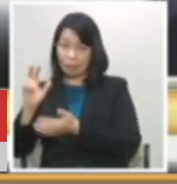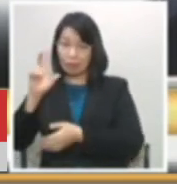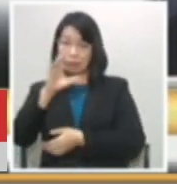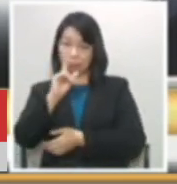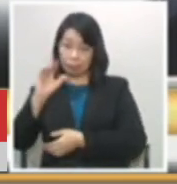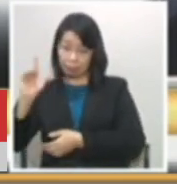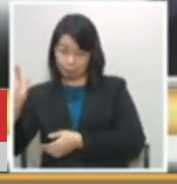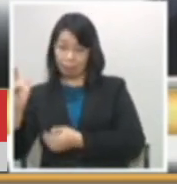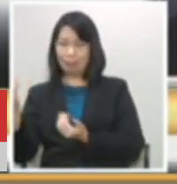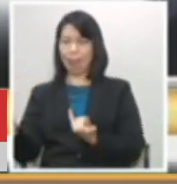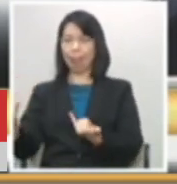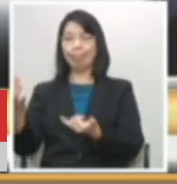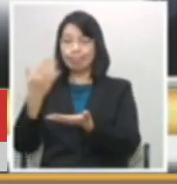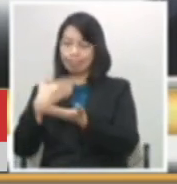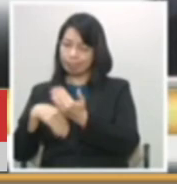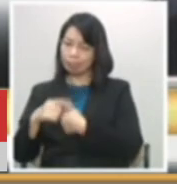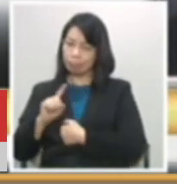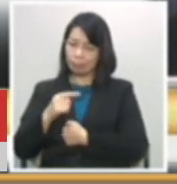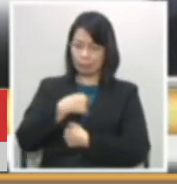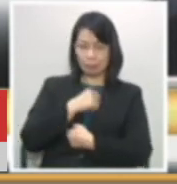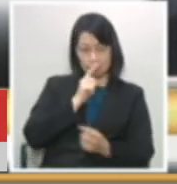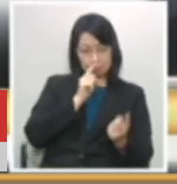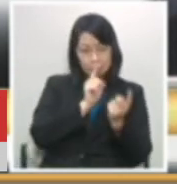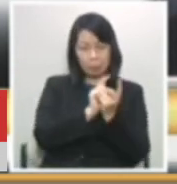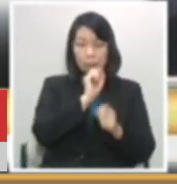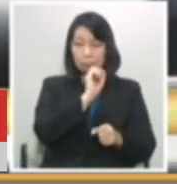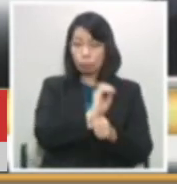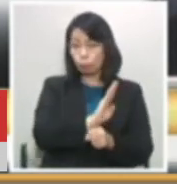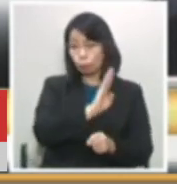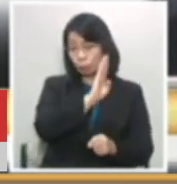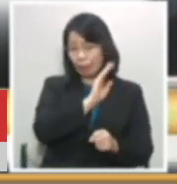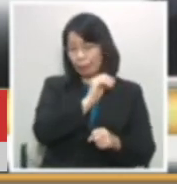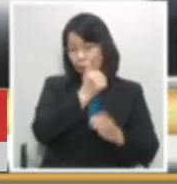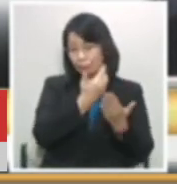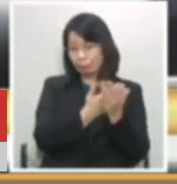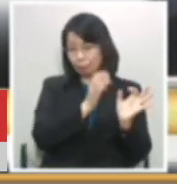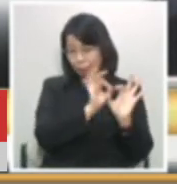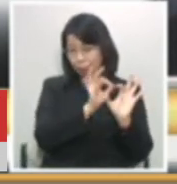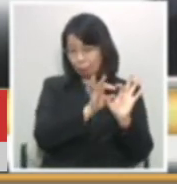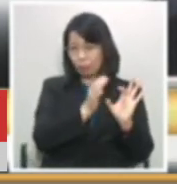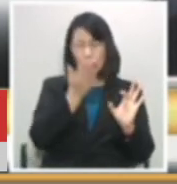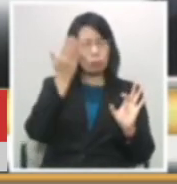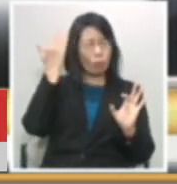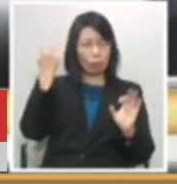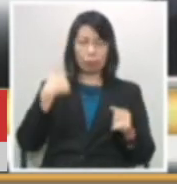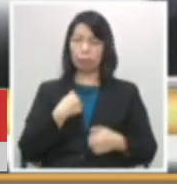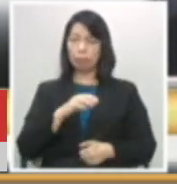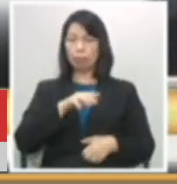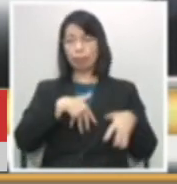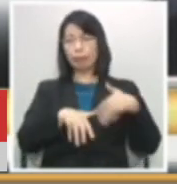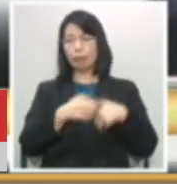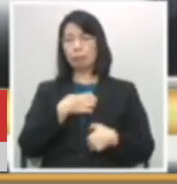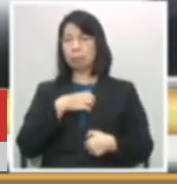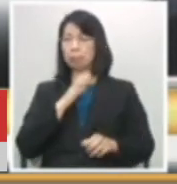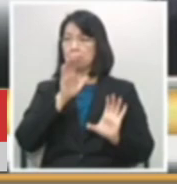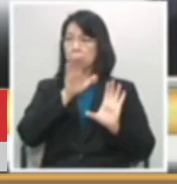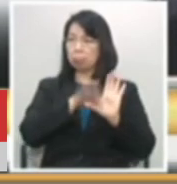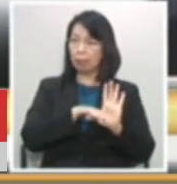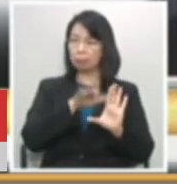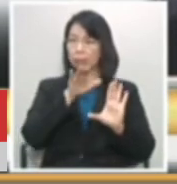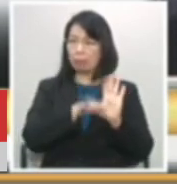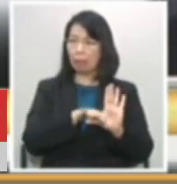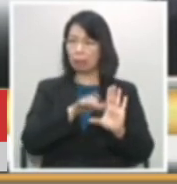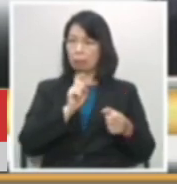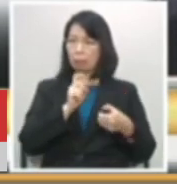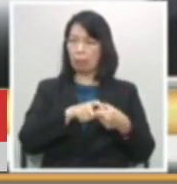ค่ะดิฉันได้มีโอกาสคุยกับพนักงานแบงค์นะคะบอกว่าตอนแรกไม่มีใครเข้าร่วมเลยค่ะแล้วก็เป็นความพยายามของรัฐบาลนะคะก็ต้